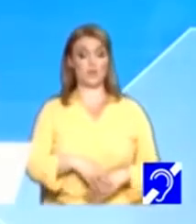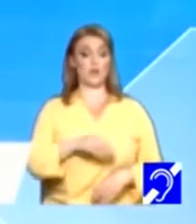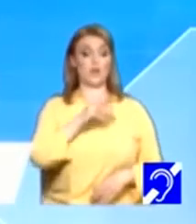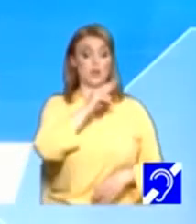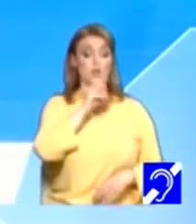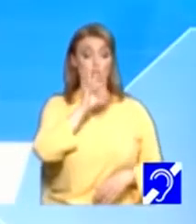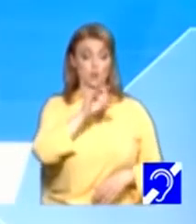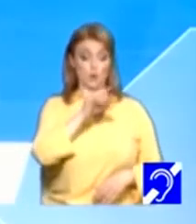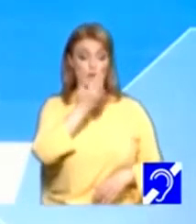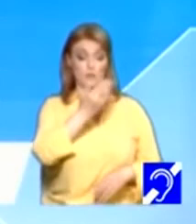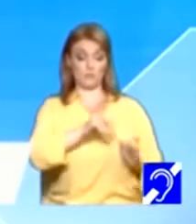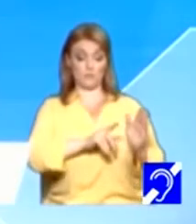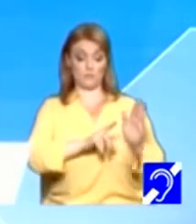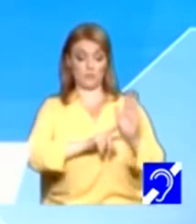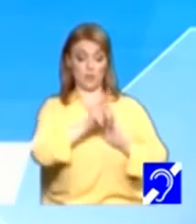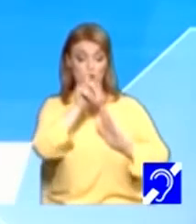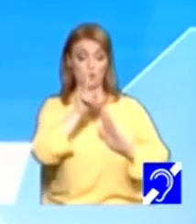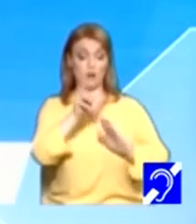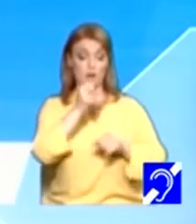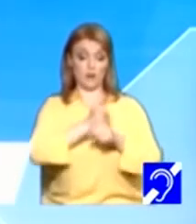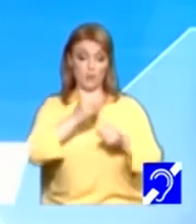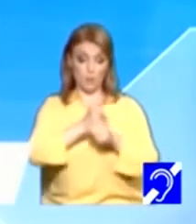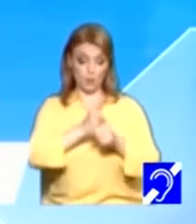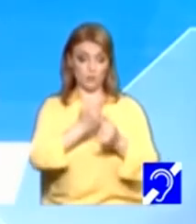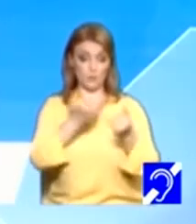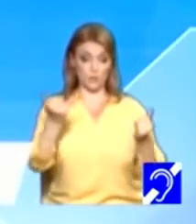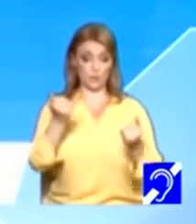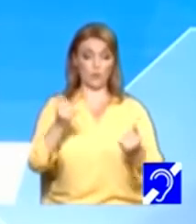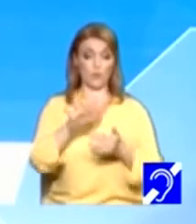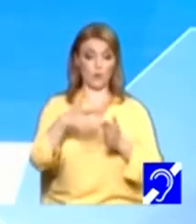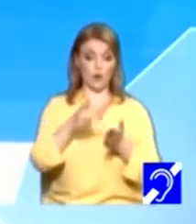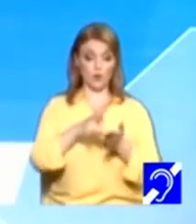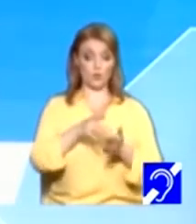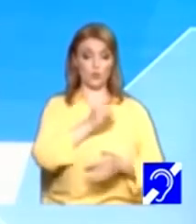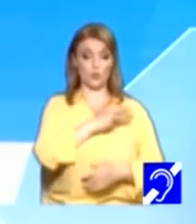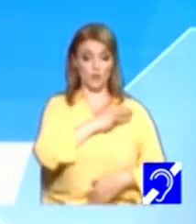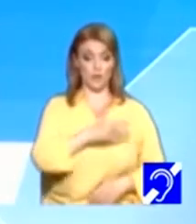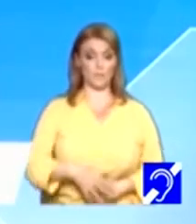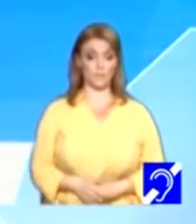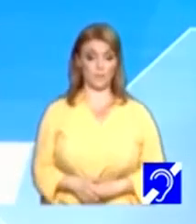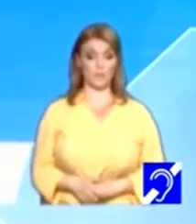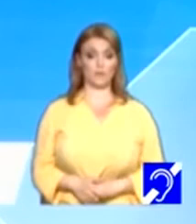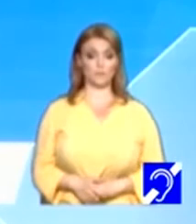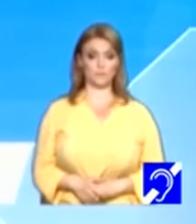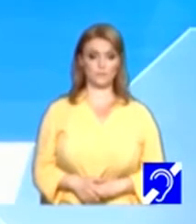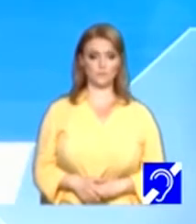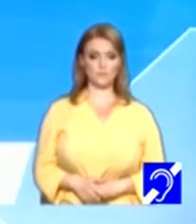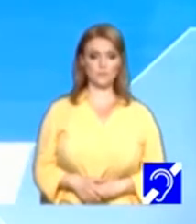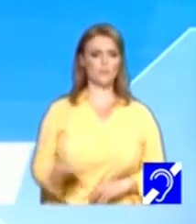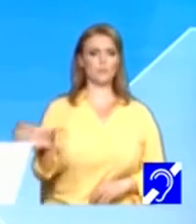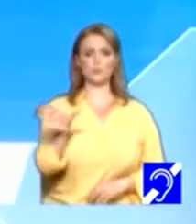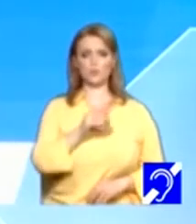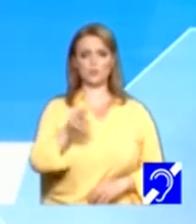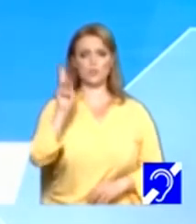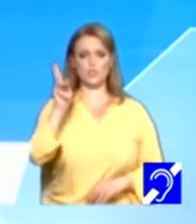și partidul Șor în Orhei s-a bazat tocmai pe votul de răzbunare a orheienilor pentru toți cei care